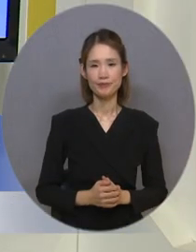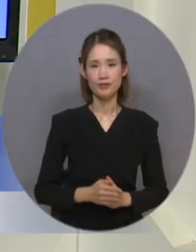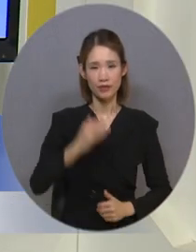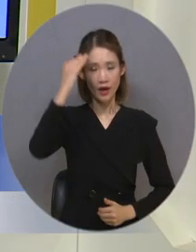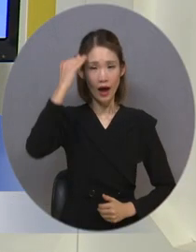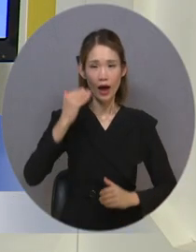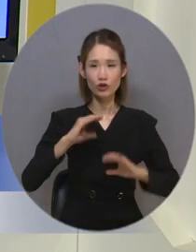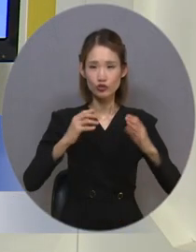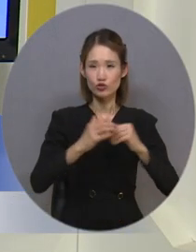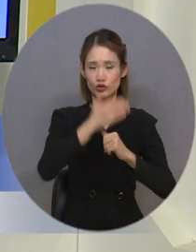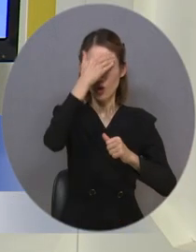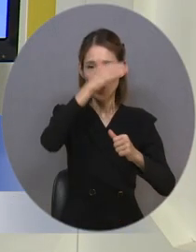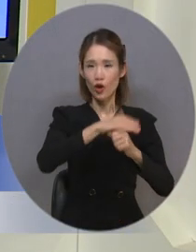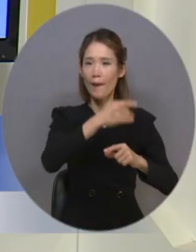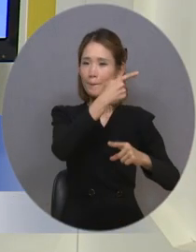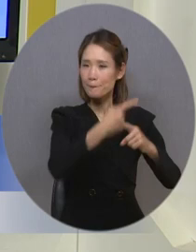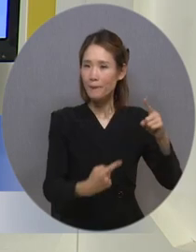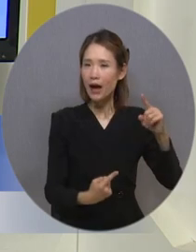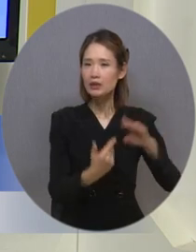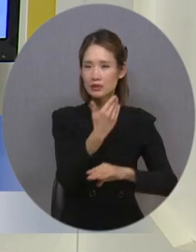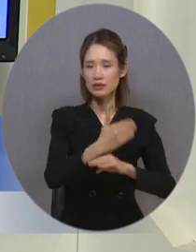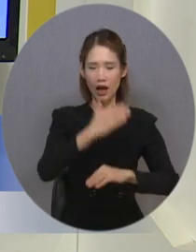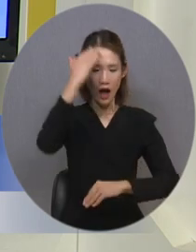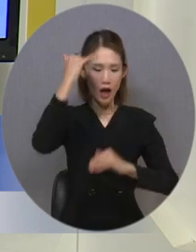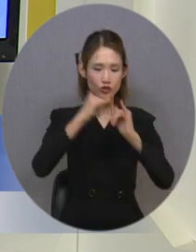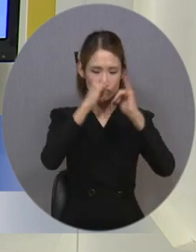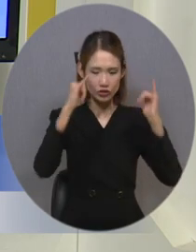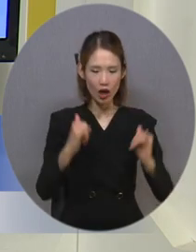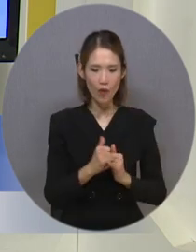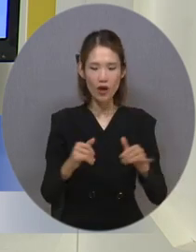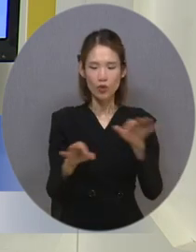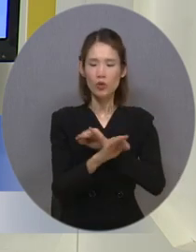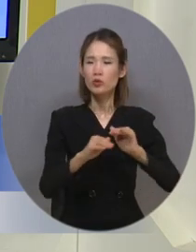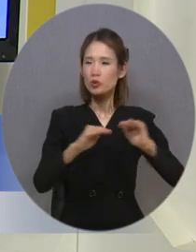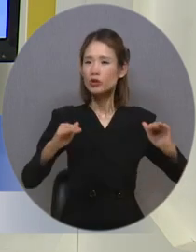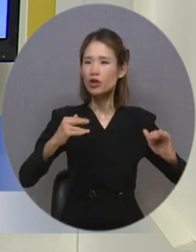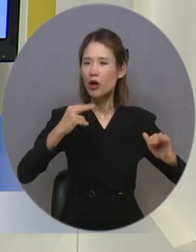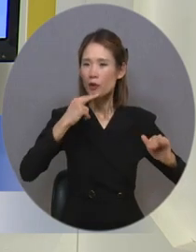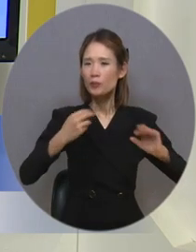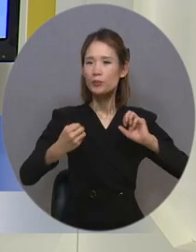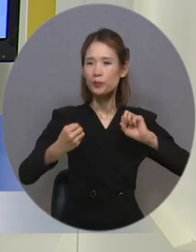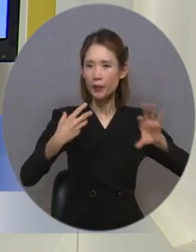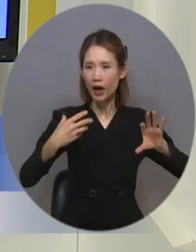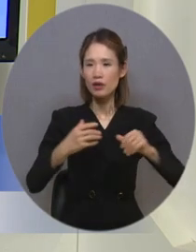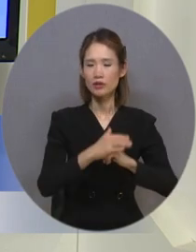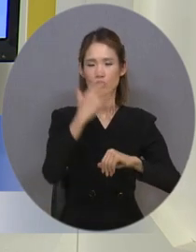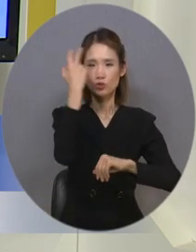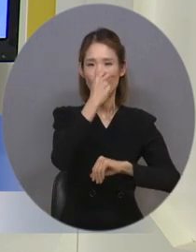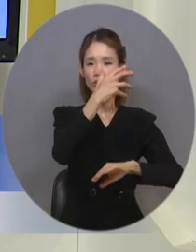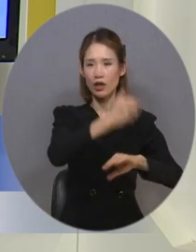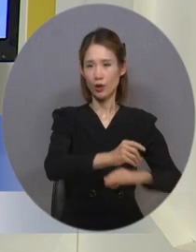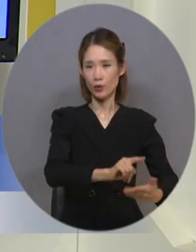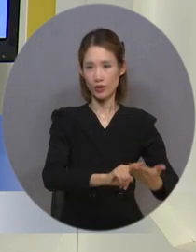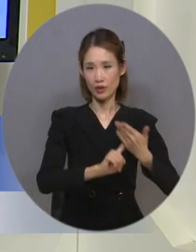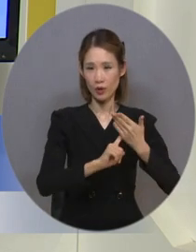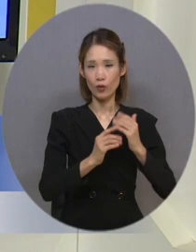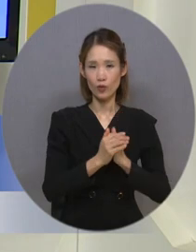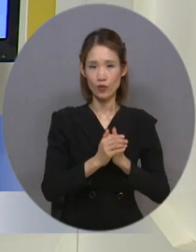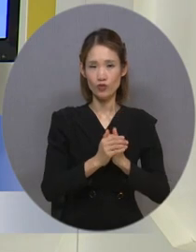우리나라 청소년 절반 이상은 우리 사회가 공정하지 않다고 답했다는 조사 결과가 나왔습니다